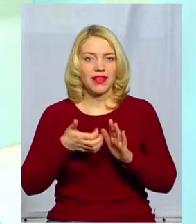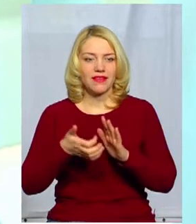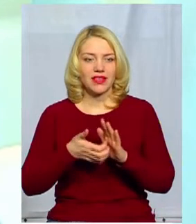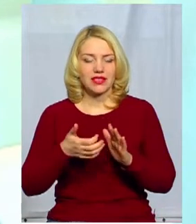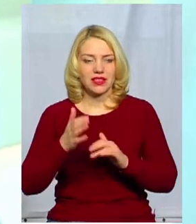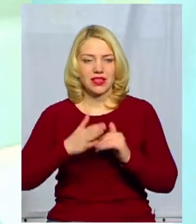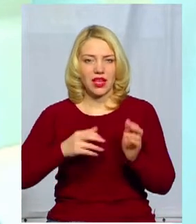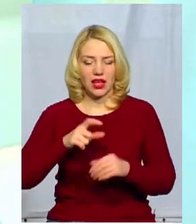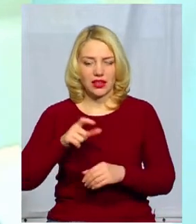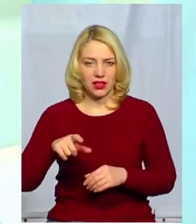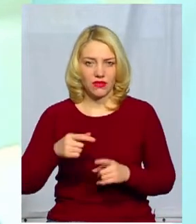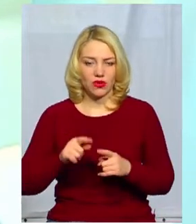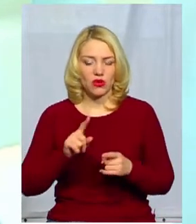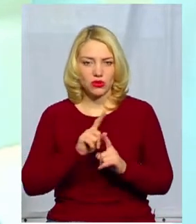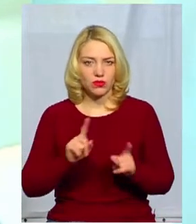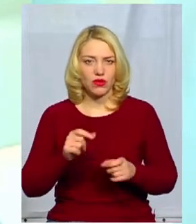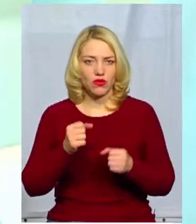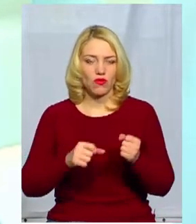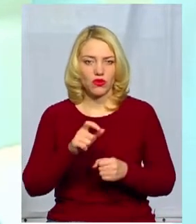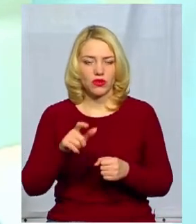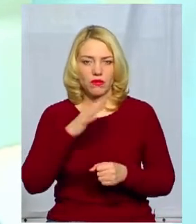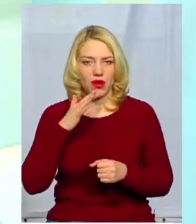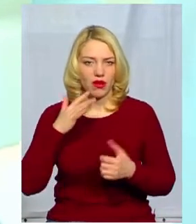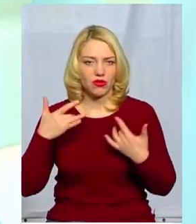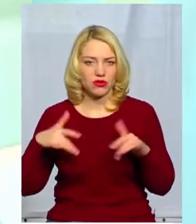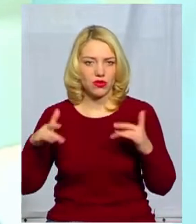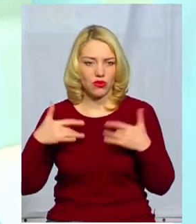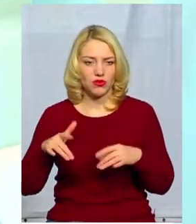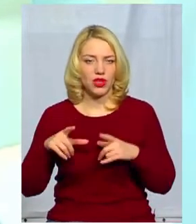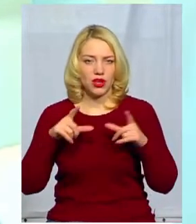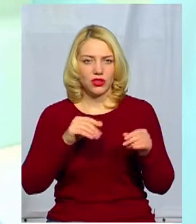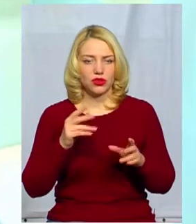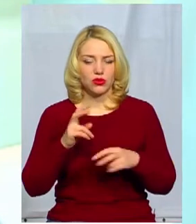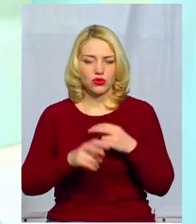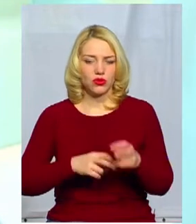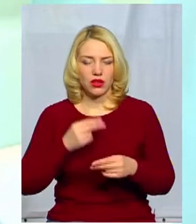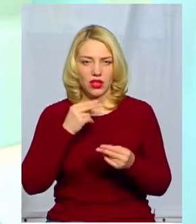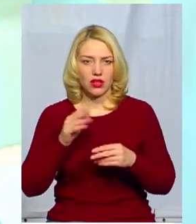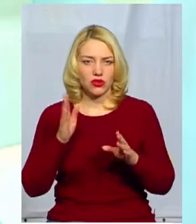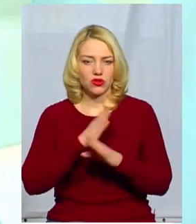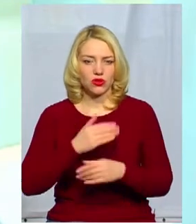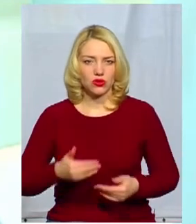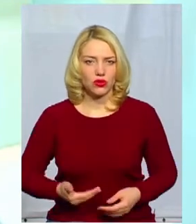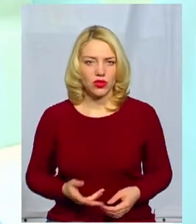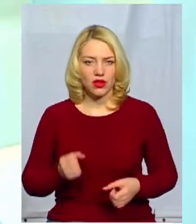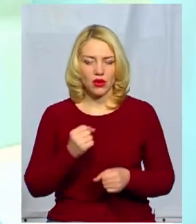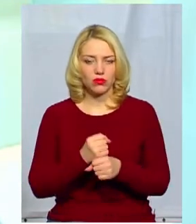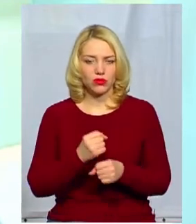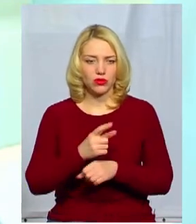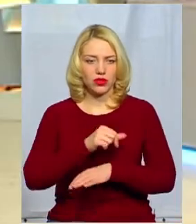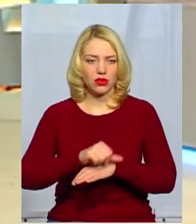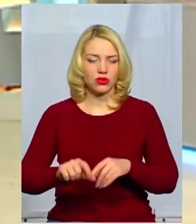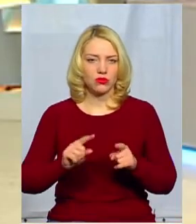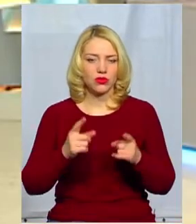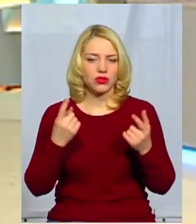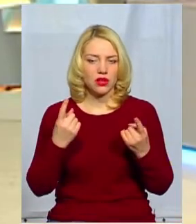кадрів, особливо водійських кадрів, тому що багато з них розраховуються, їдуть шукати кращої долі на роботу за кордон, а тому зараз таких